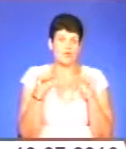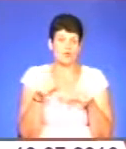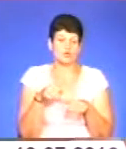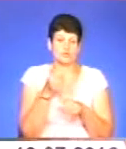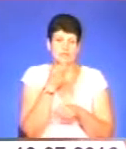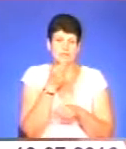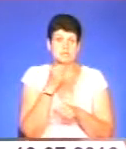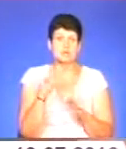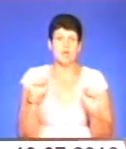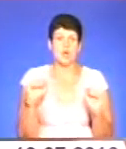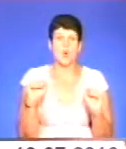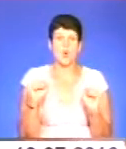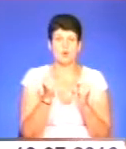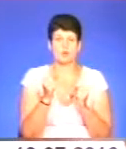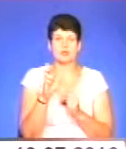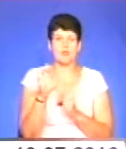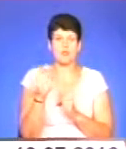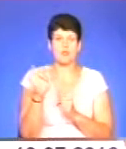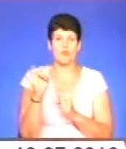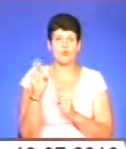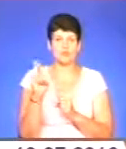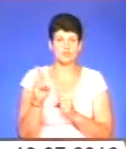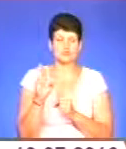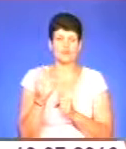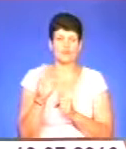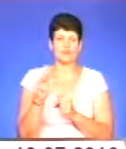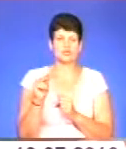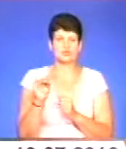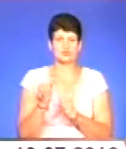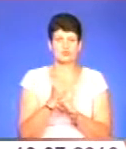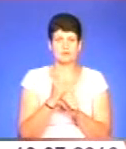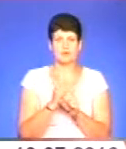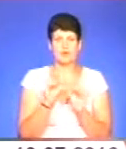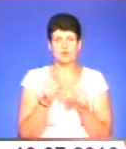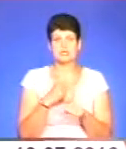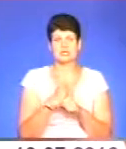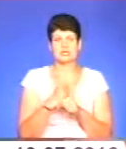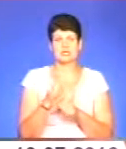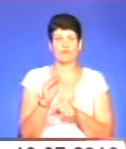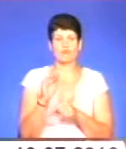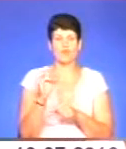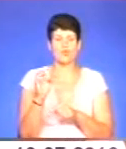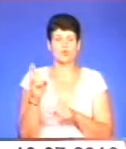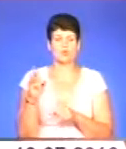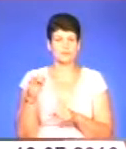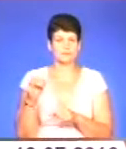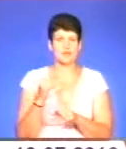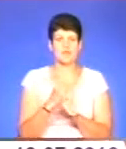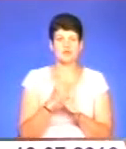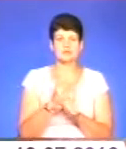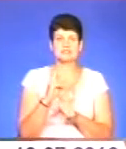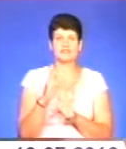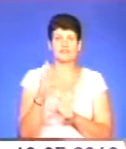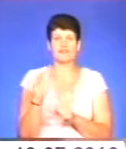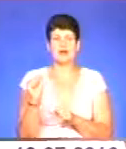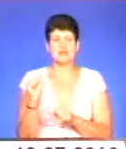хіба холодний борщ з овочів зробити, або можна робити з фруктів такі холодні. Вони робляться або на квасу, або